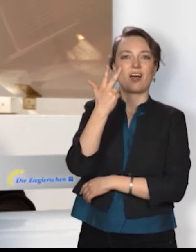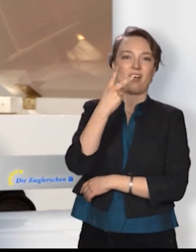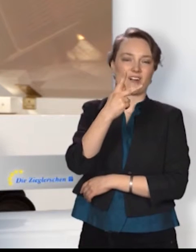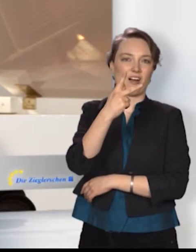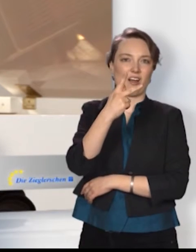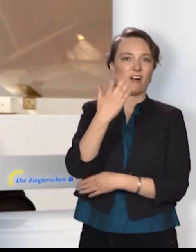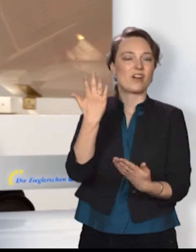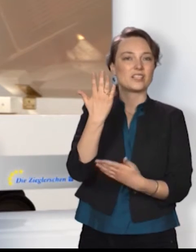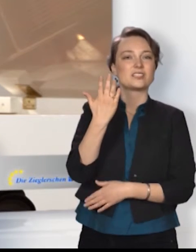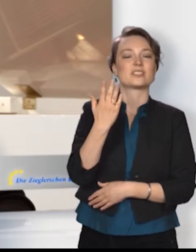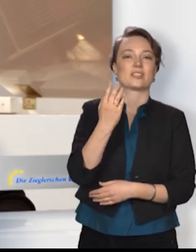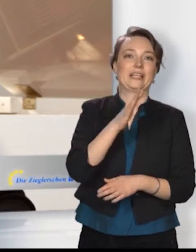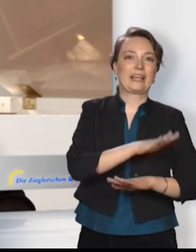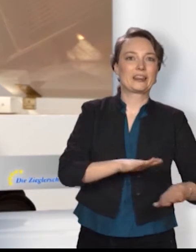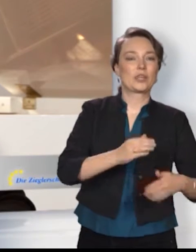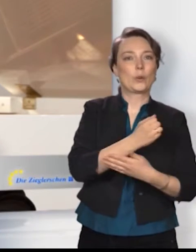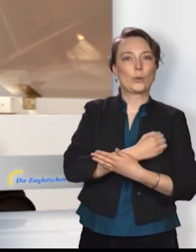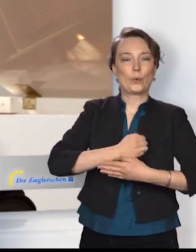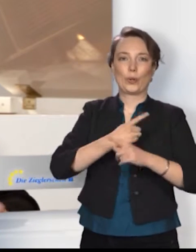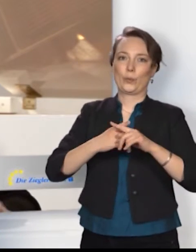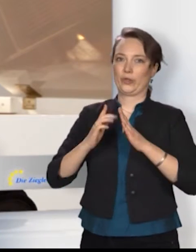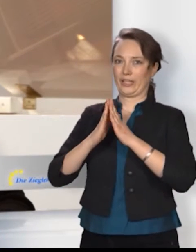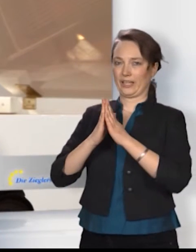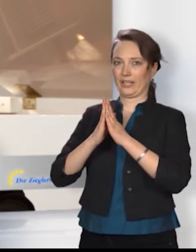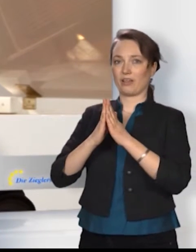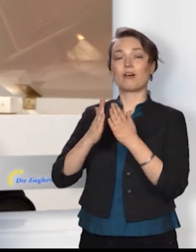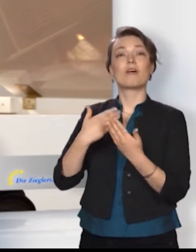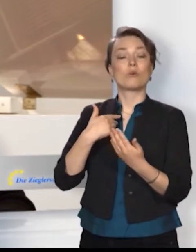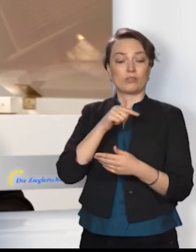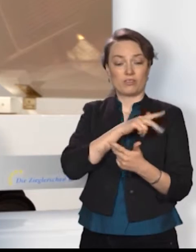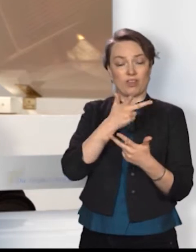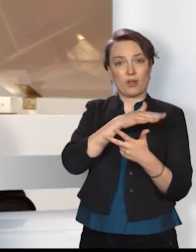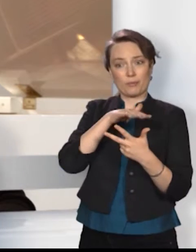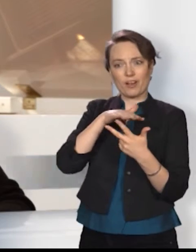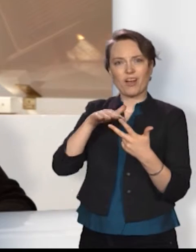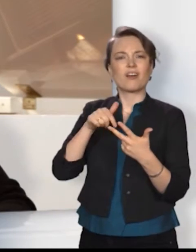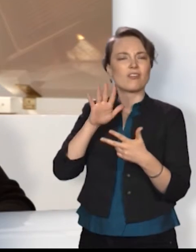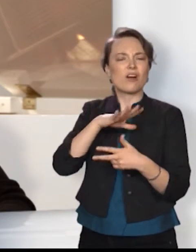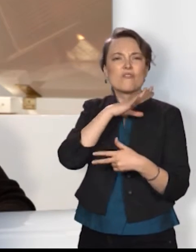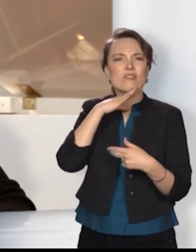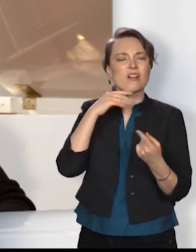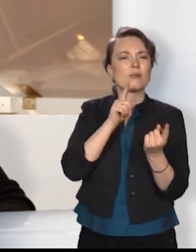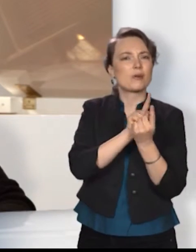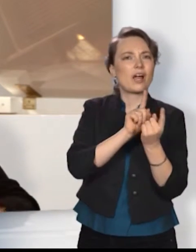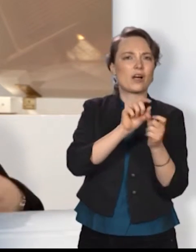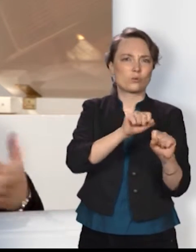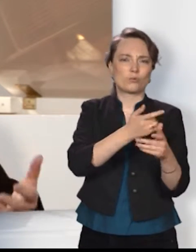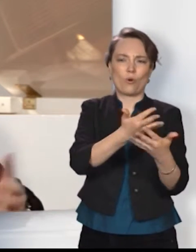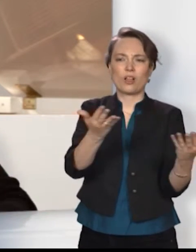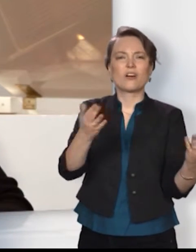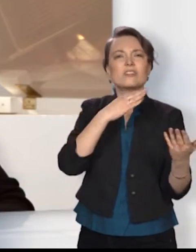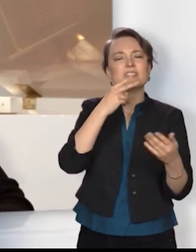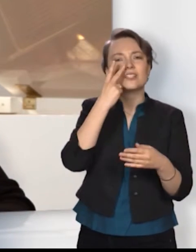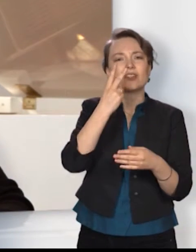Küche, Kirche, die ich immer gelebt habe, waren die Begegnungsmöglichkeiten für allerlei Lebensspuren